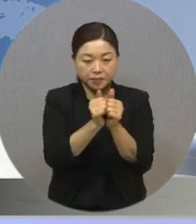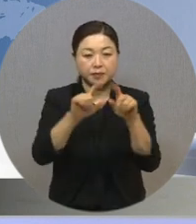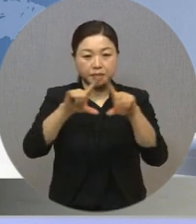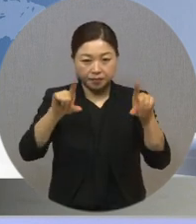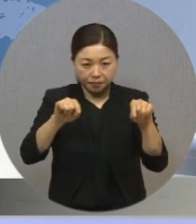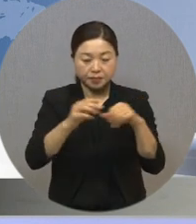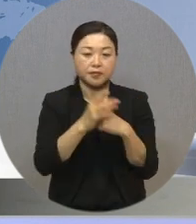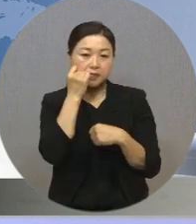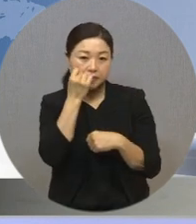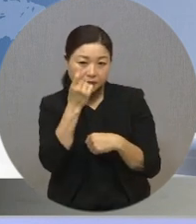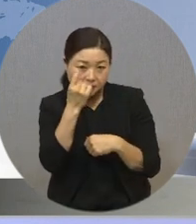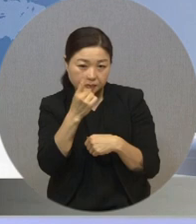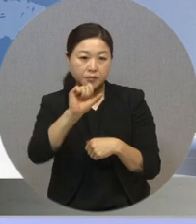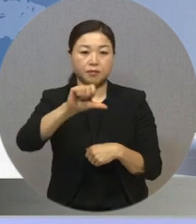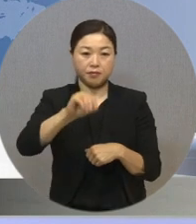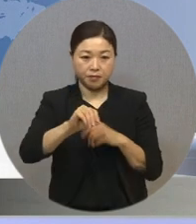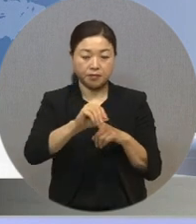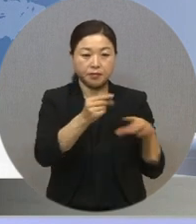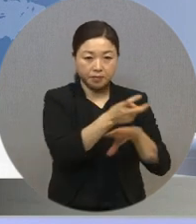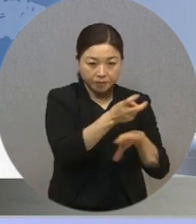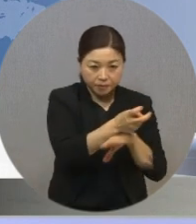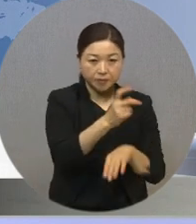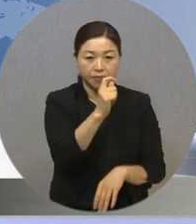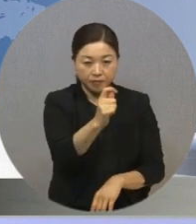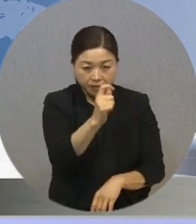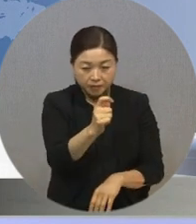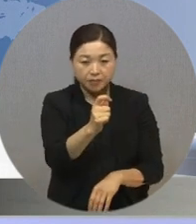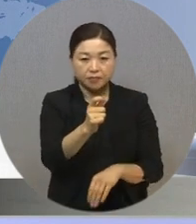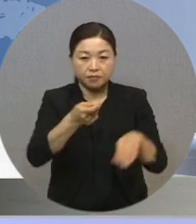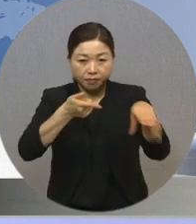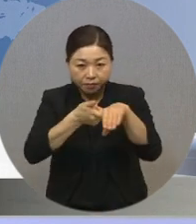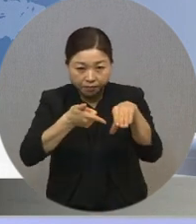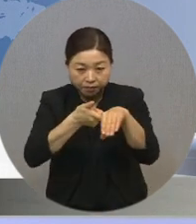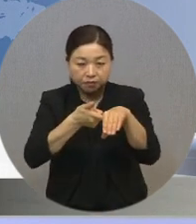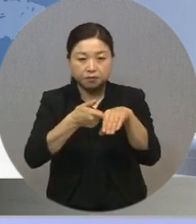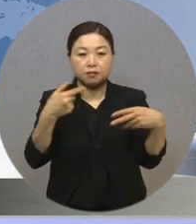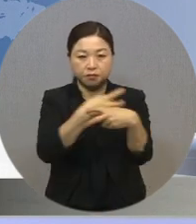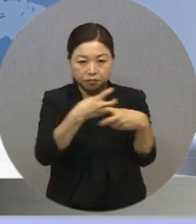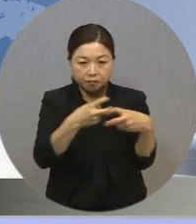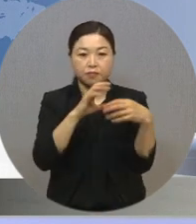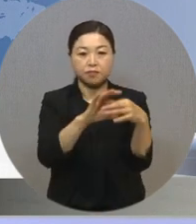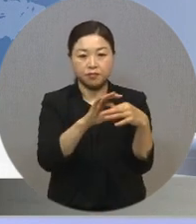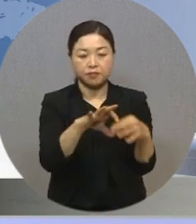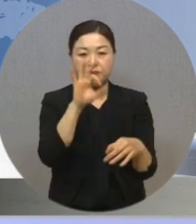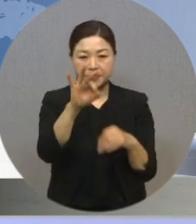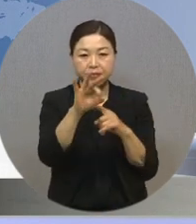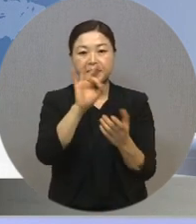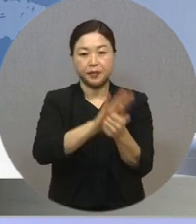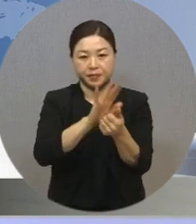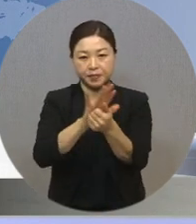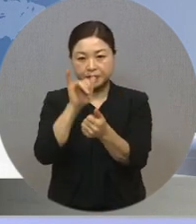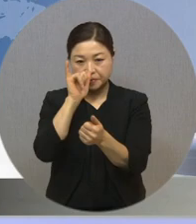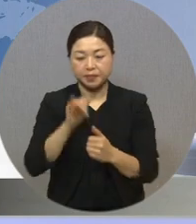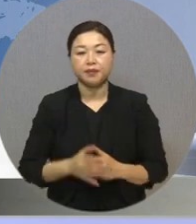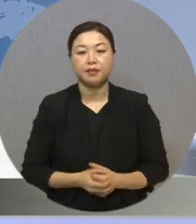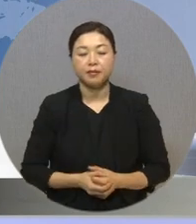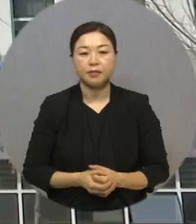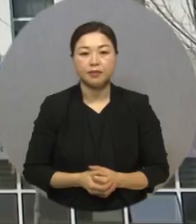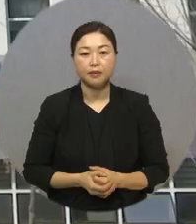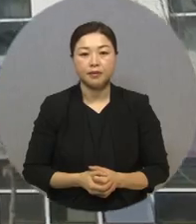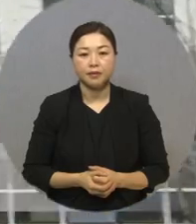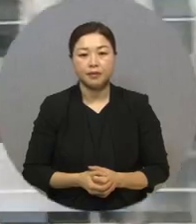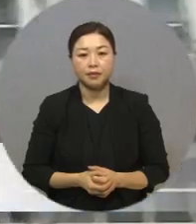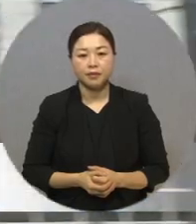한도 내에서 버스와 택시, 주유비 등 교통 실비를 지원하는데요. 자세한 내용 전해드립니다.